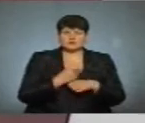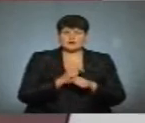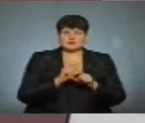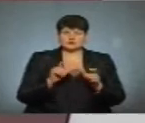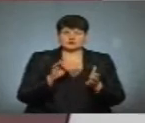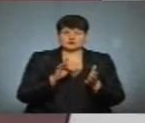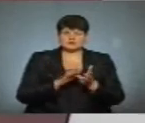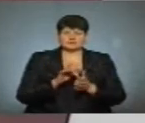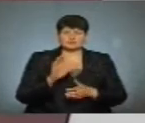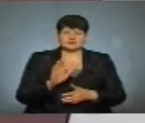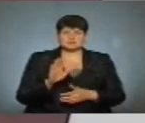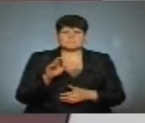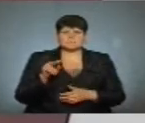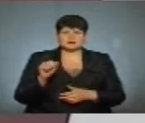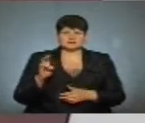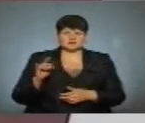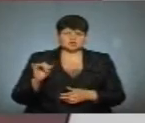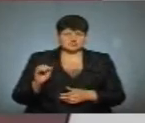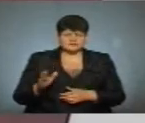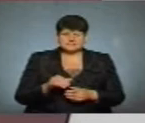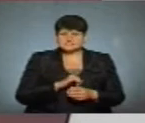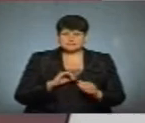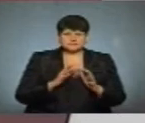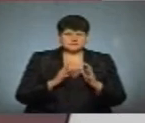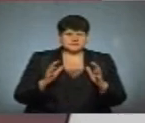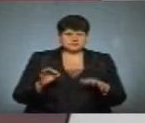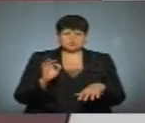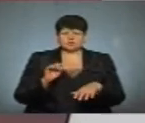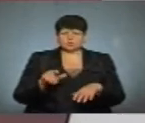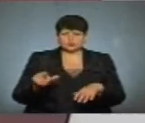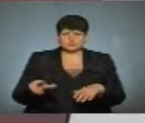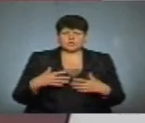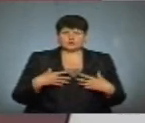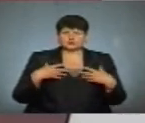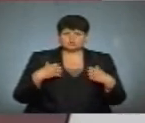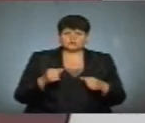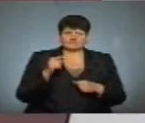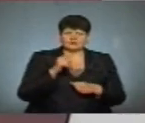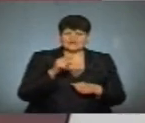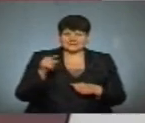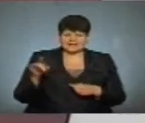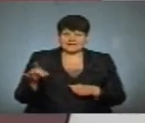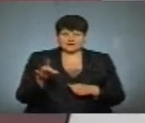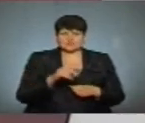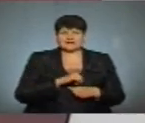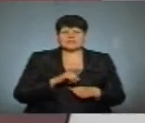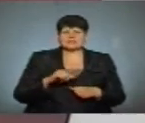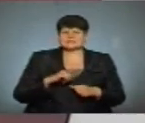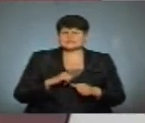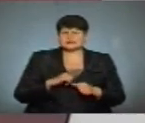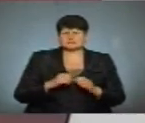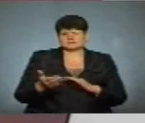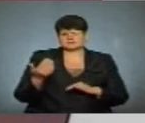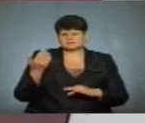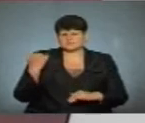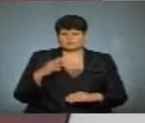центру Володимир Паничев. За його словами, найбільше людей за останні дні одужують в тих районах, де раніше фіксували найбільше